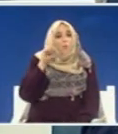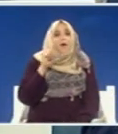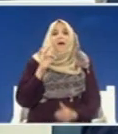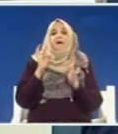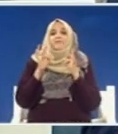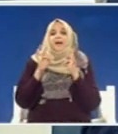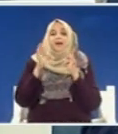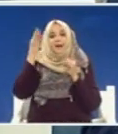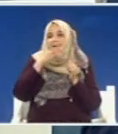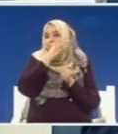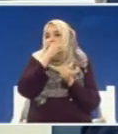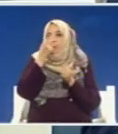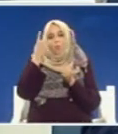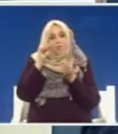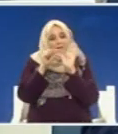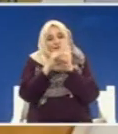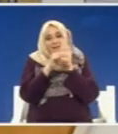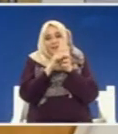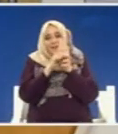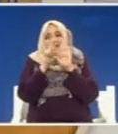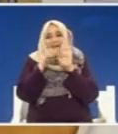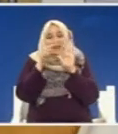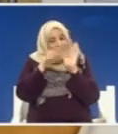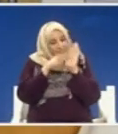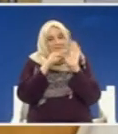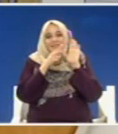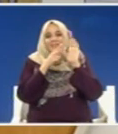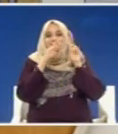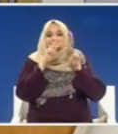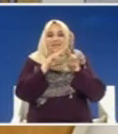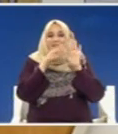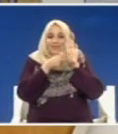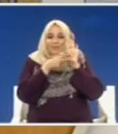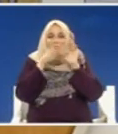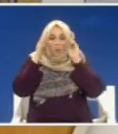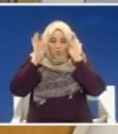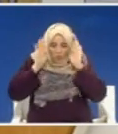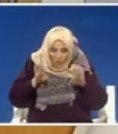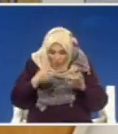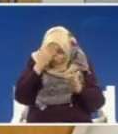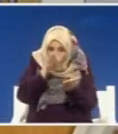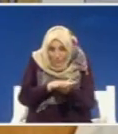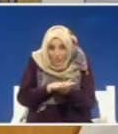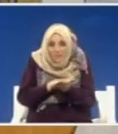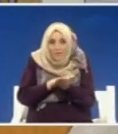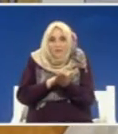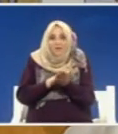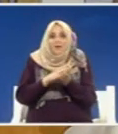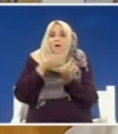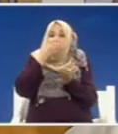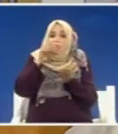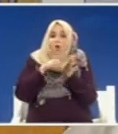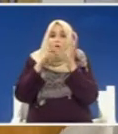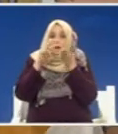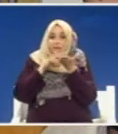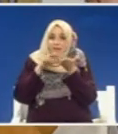هل ليس المرأة في بيتها إذا كان قلنا تأدبا مع الله تعالى في القراءة، ولكن في القراءة في ليس في, في, في,